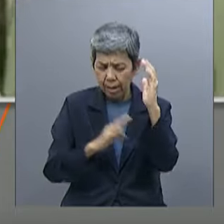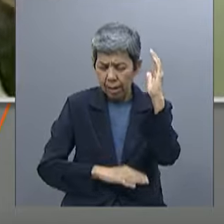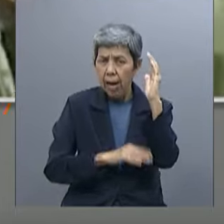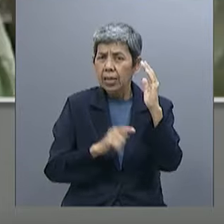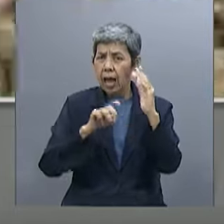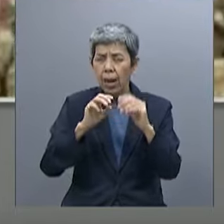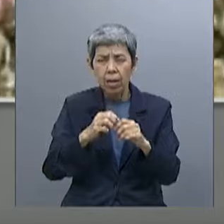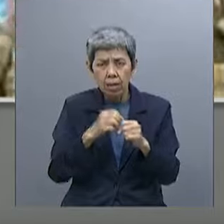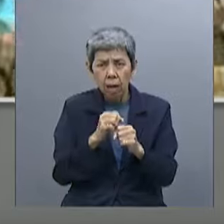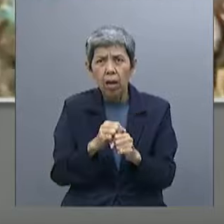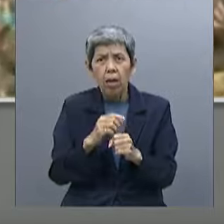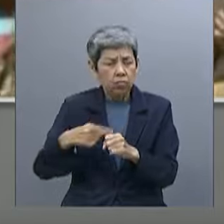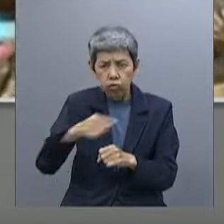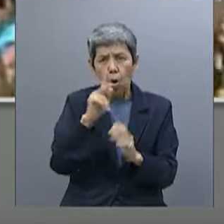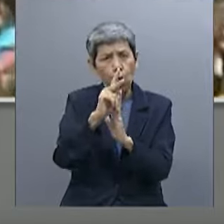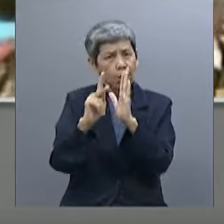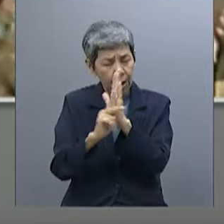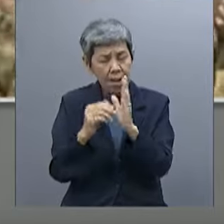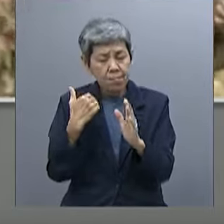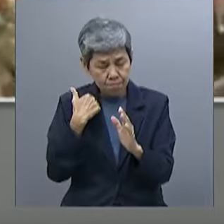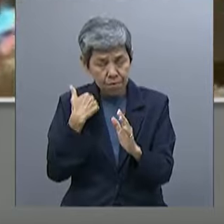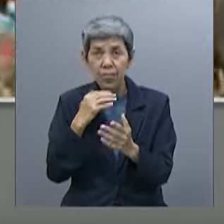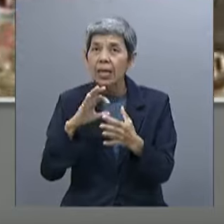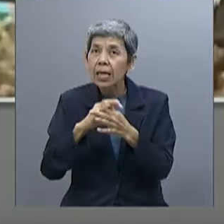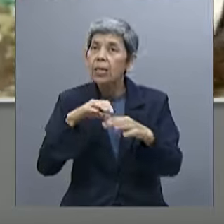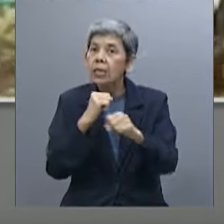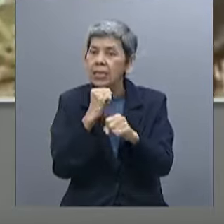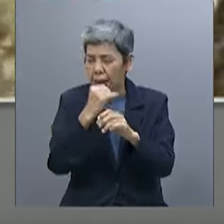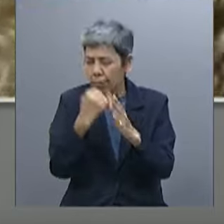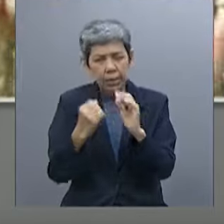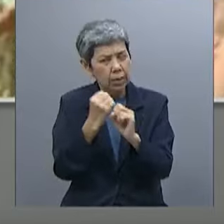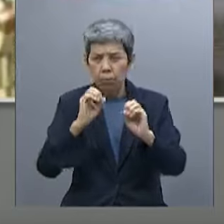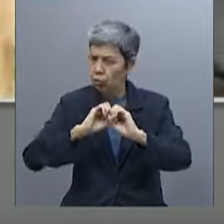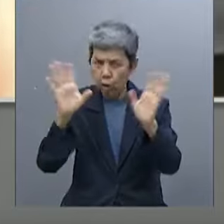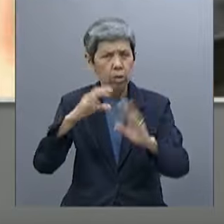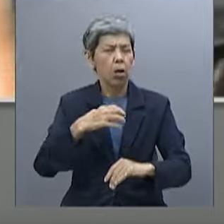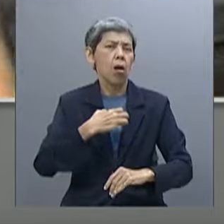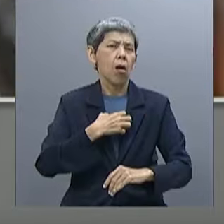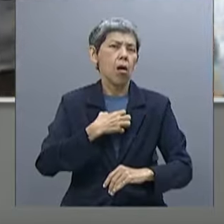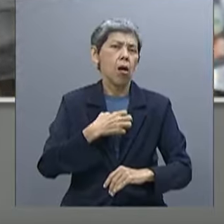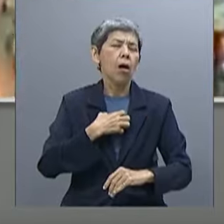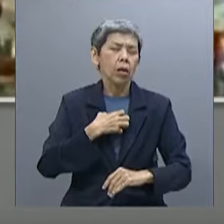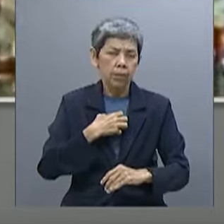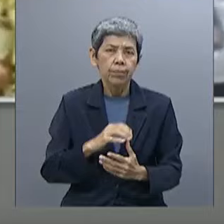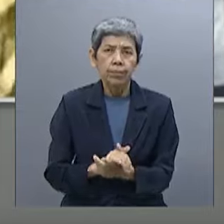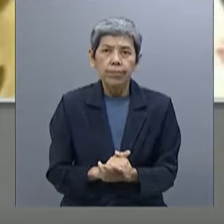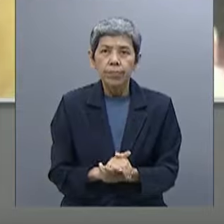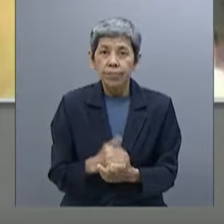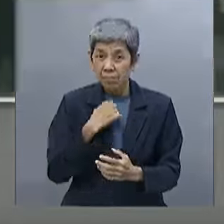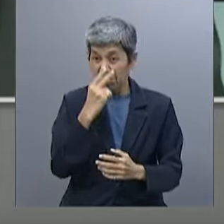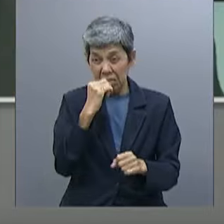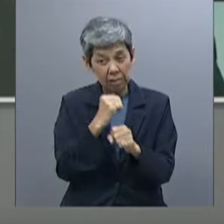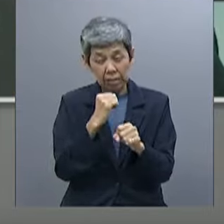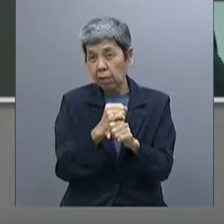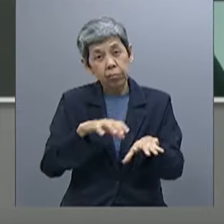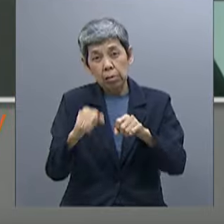มฝูงชนการบังคับใช้กฎหมายและการดำเนินคดีให้เกิดความยุติธรรมที่เคยล้มเหลวไปเพราะไม่สามารถที่จะด